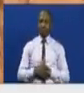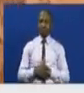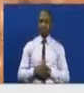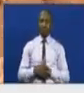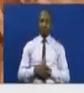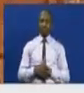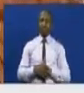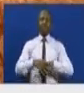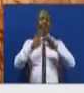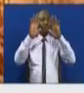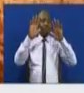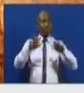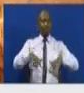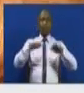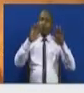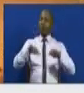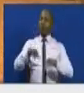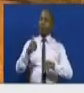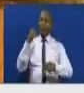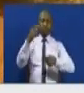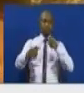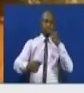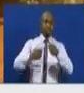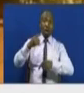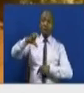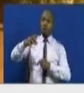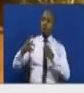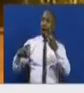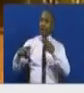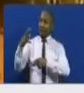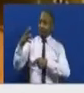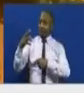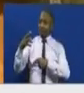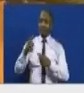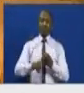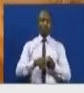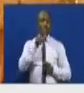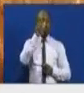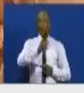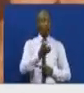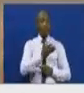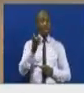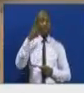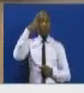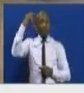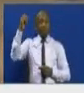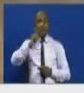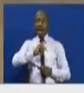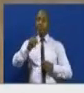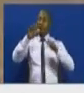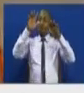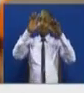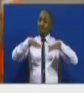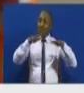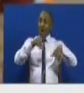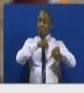Bado mvua zimeendelea kunyesha mkoani Katavi. Tofauti na watu wengine wanaamini kuwa mvua zingekuwa zimekoma